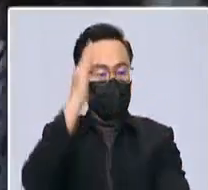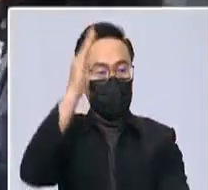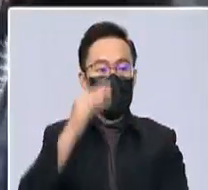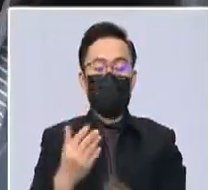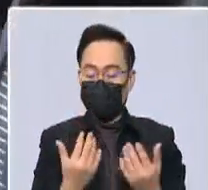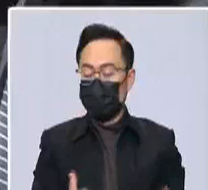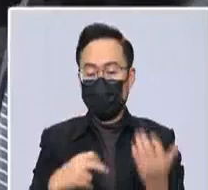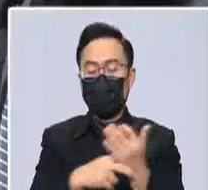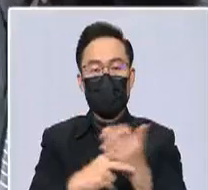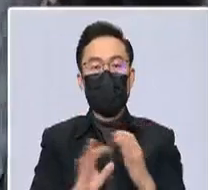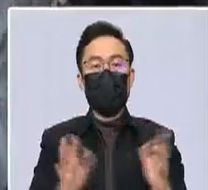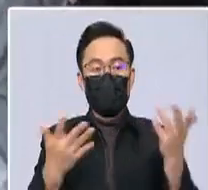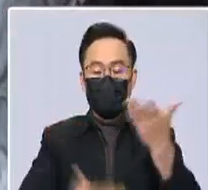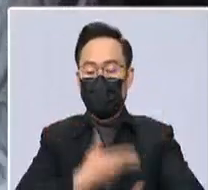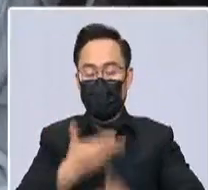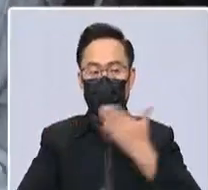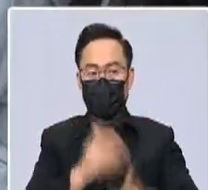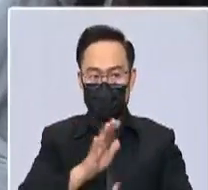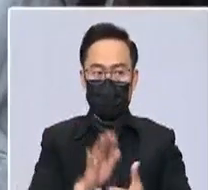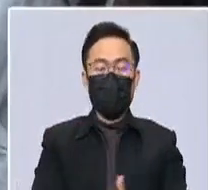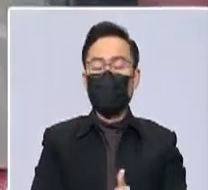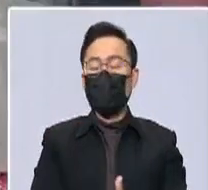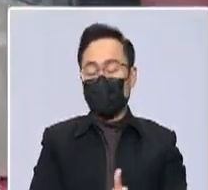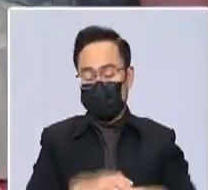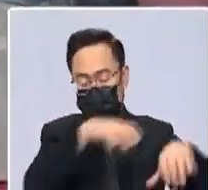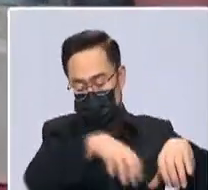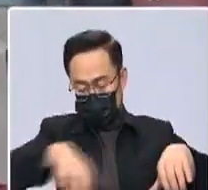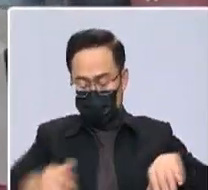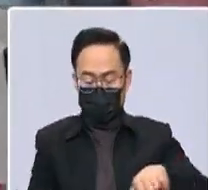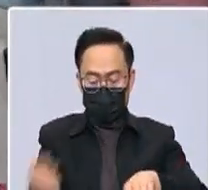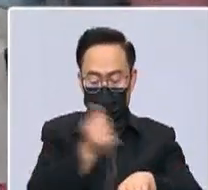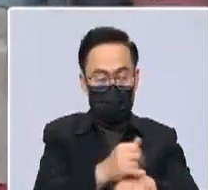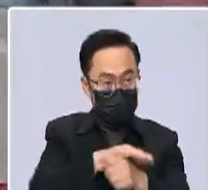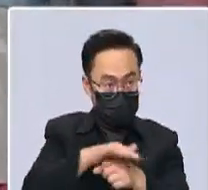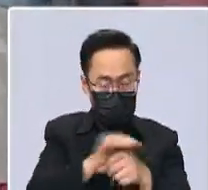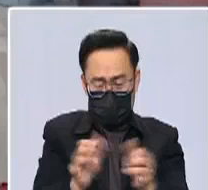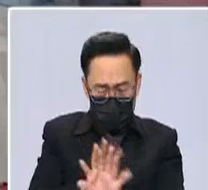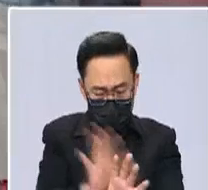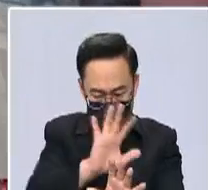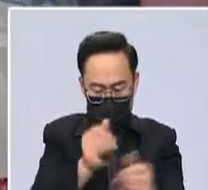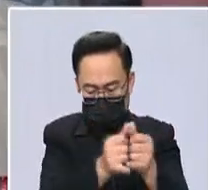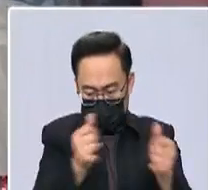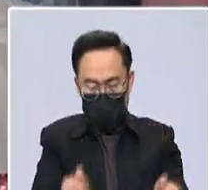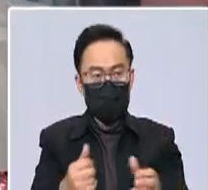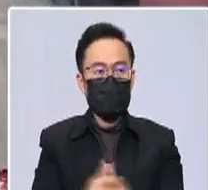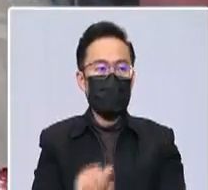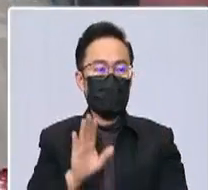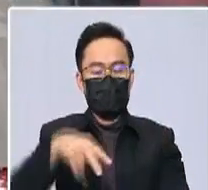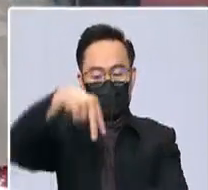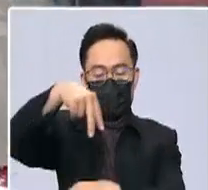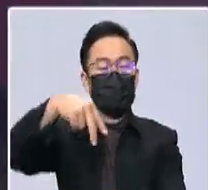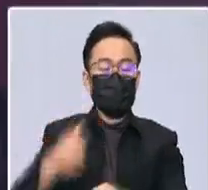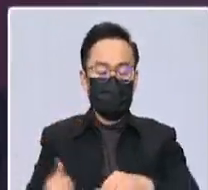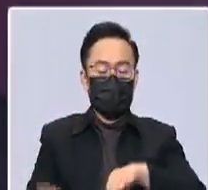ราะว่าขายตั๋วไม่ได้อาจจะด้วยเพราะมาตรการการรักษาระยะห่างบนรถไฟด้วยนะคะและไม่ให้จำหน่ายตั๋วยืนเด็ดขาด